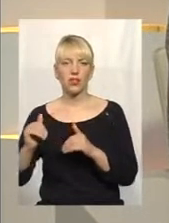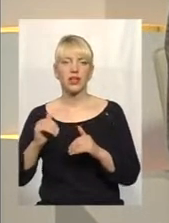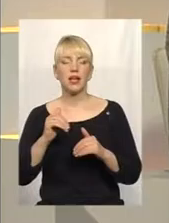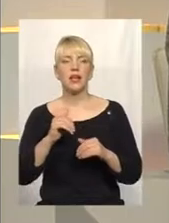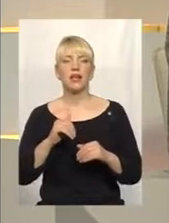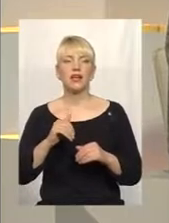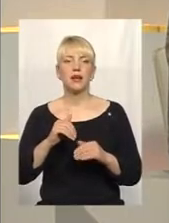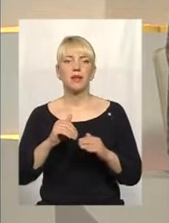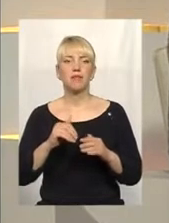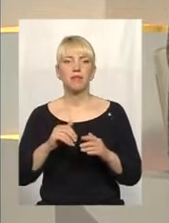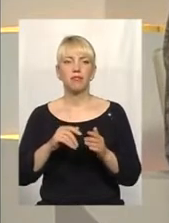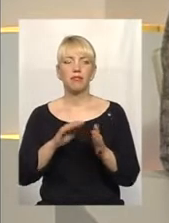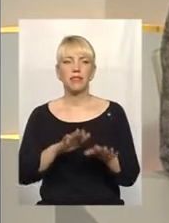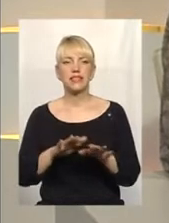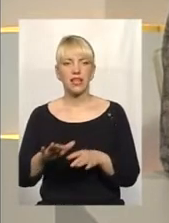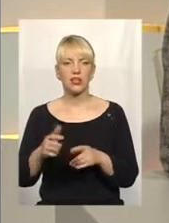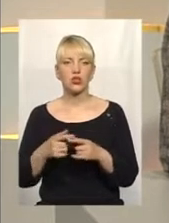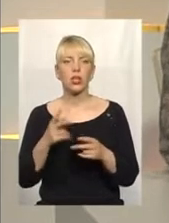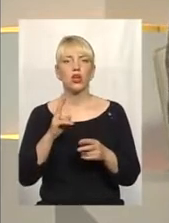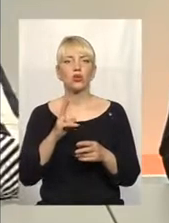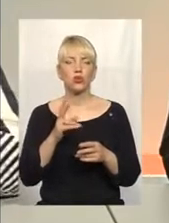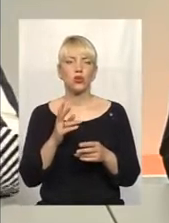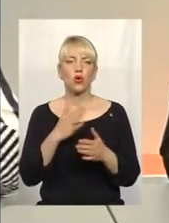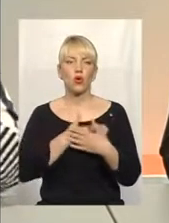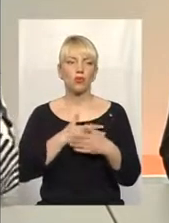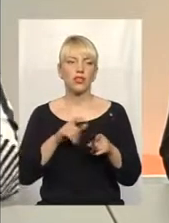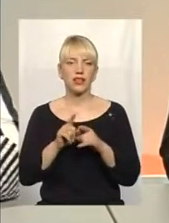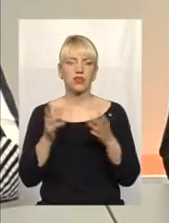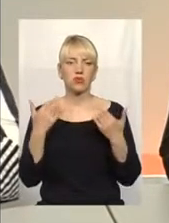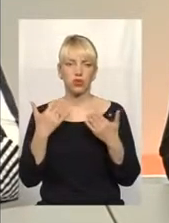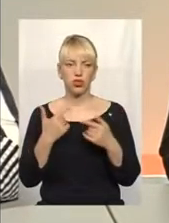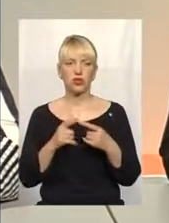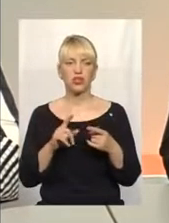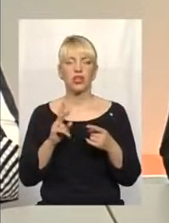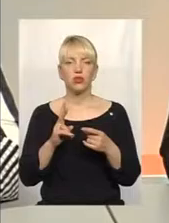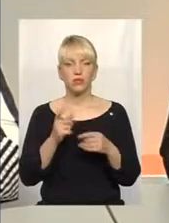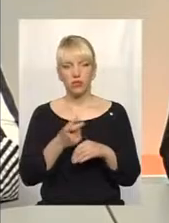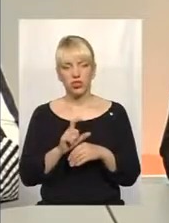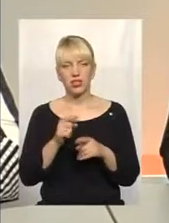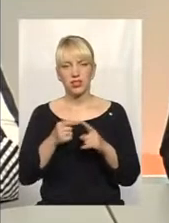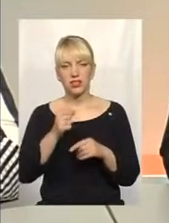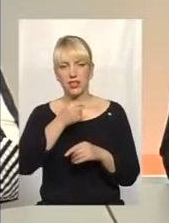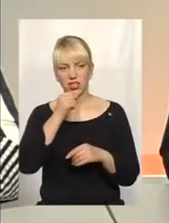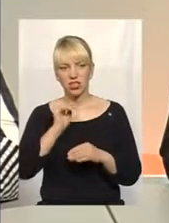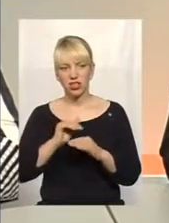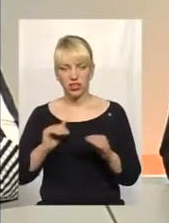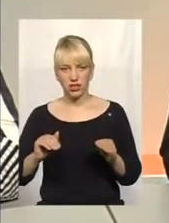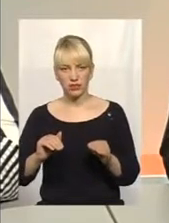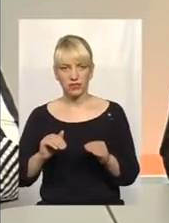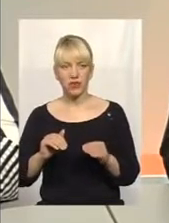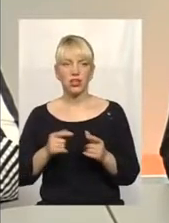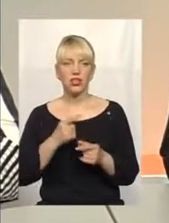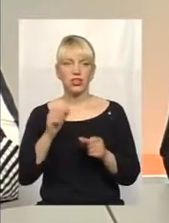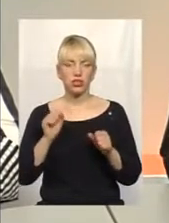зможуть діти от побувати, хто любить такий тип відпочинку, особливо більшість це, звичайно, старші діти,